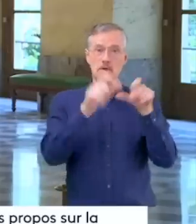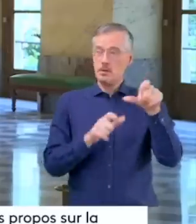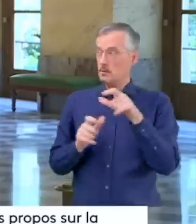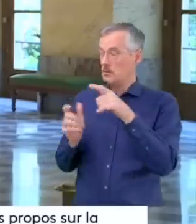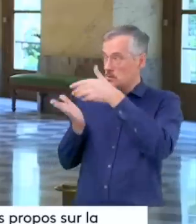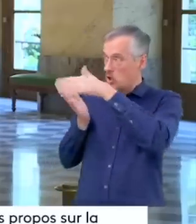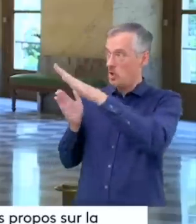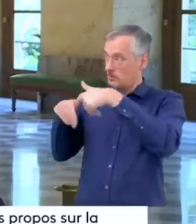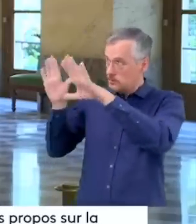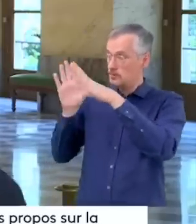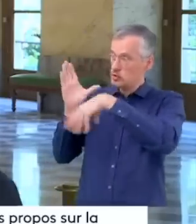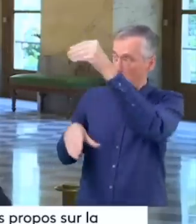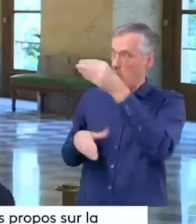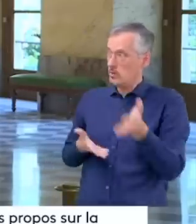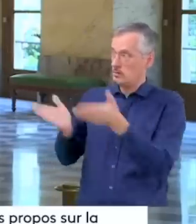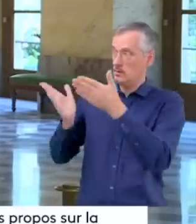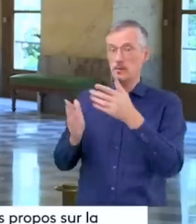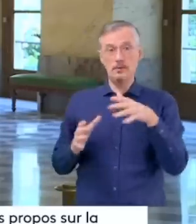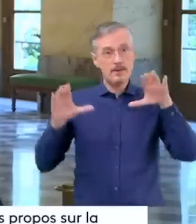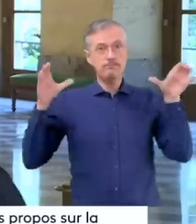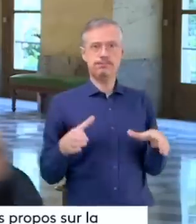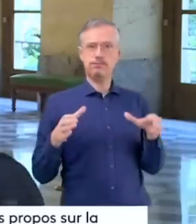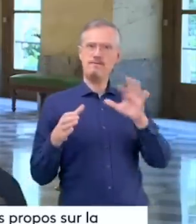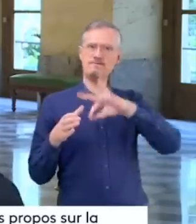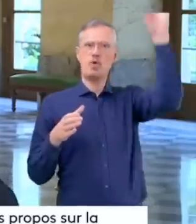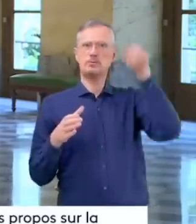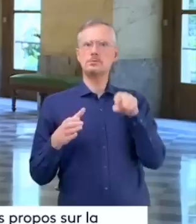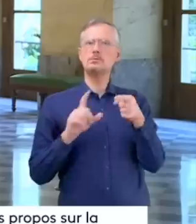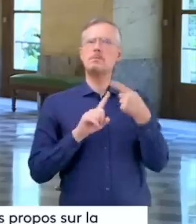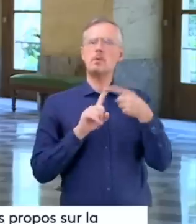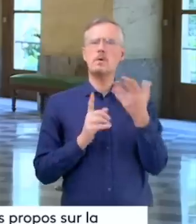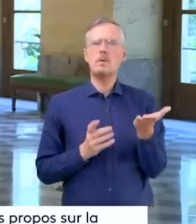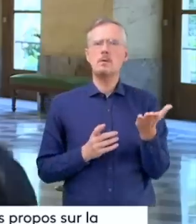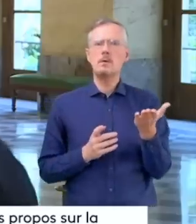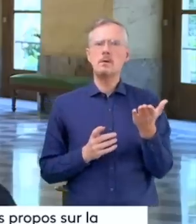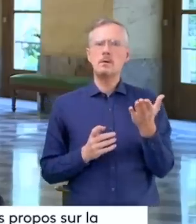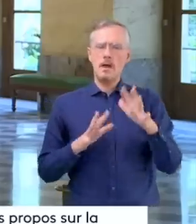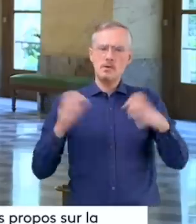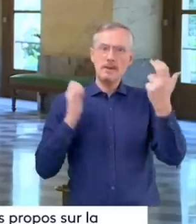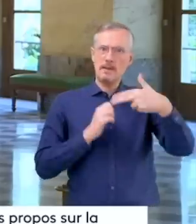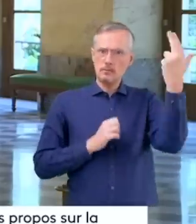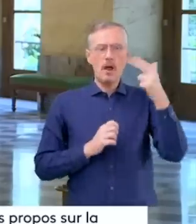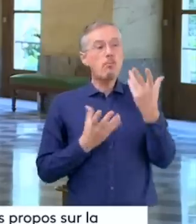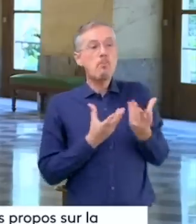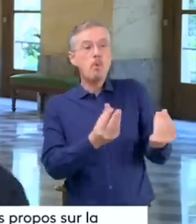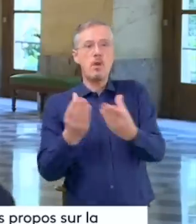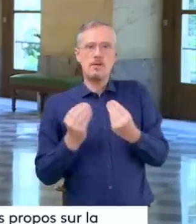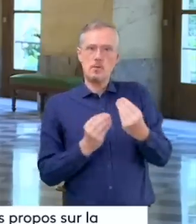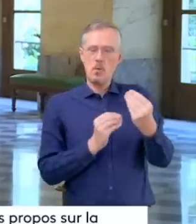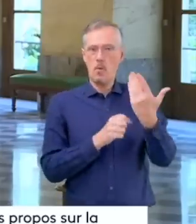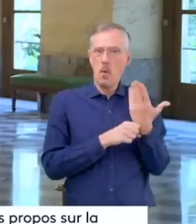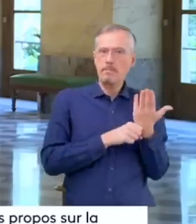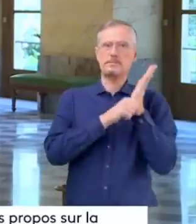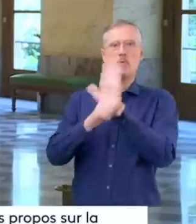vient de tenir des propos racistes, c'est la représentation nationale qui s'exprime. Ça n'est pas rien, les députés de l'Assemblée nationale. Ce sont les représentants du peuple français. Et quand